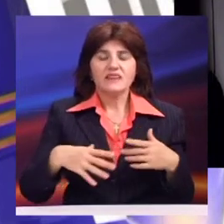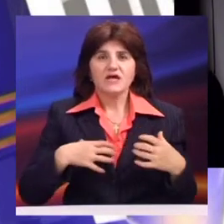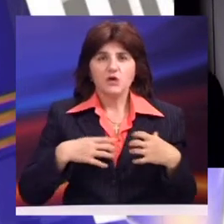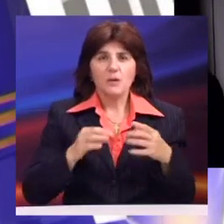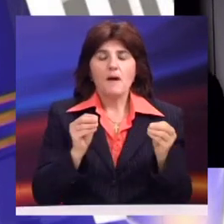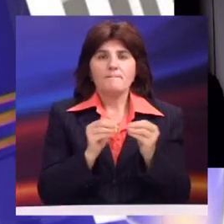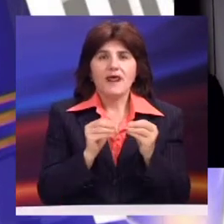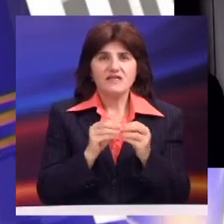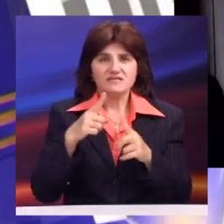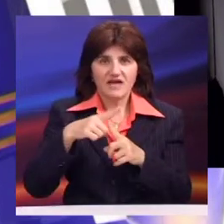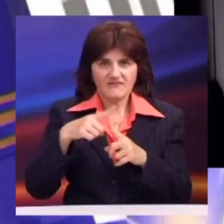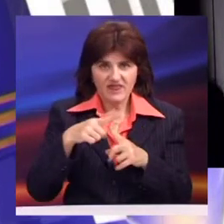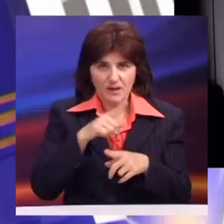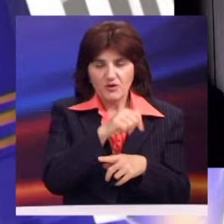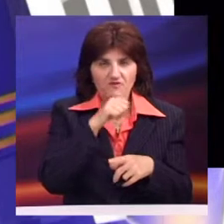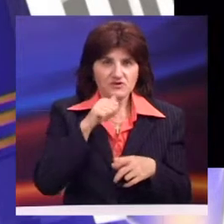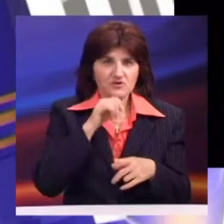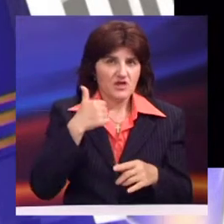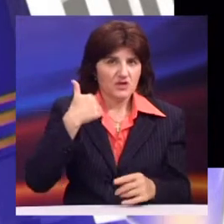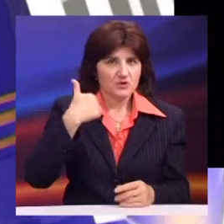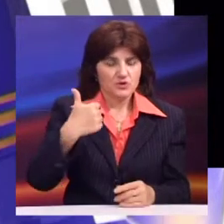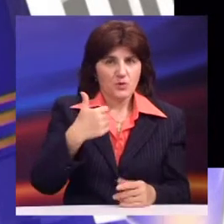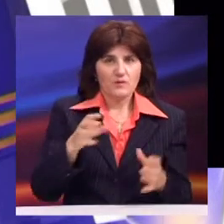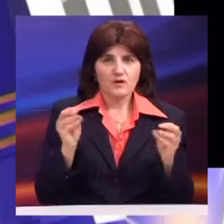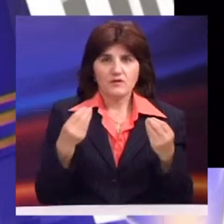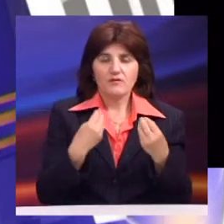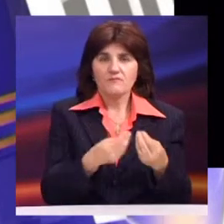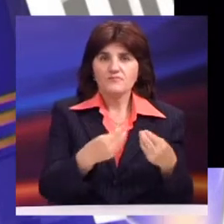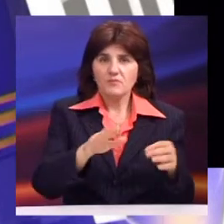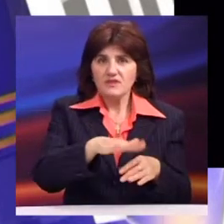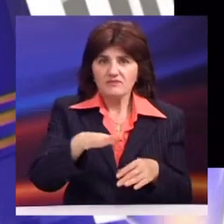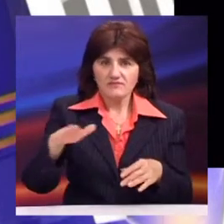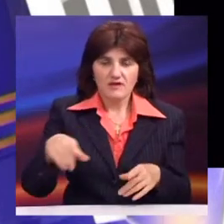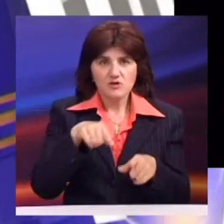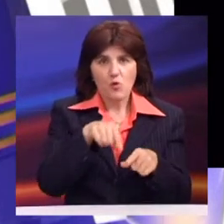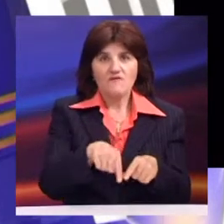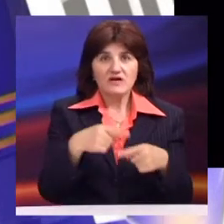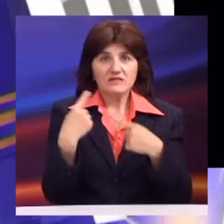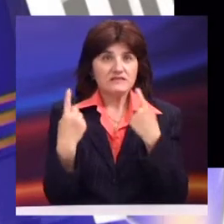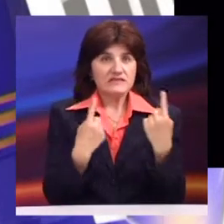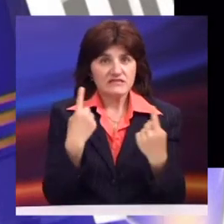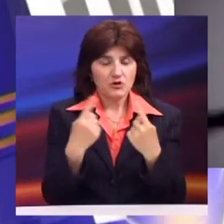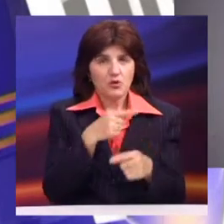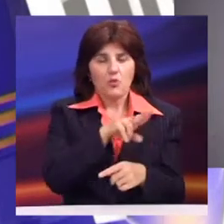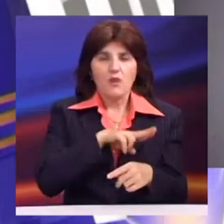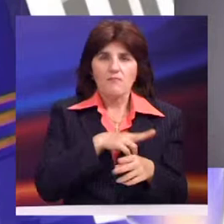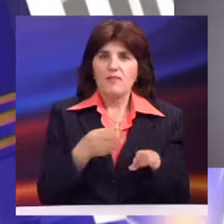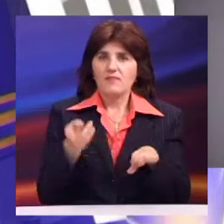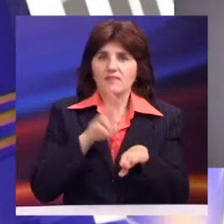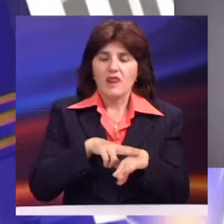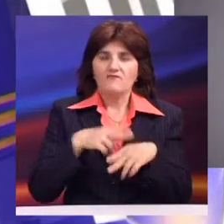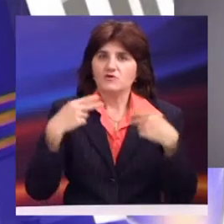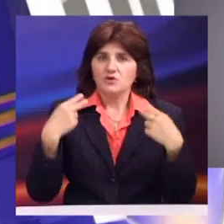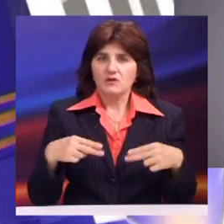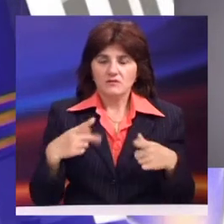dečijeg pozorišta Branislav Trivković, inače mentor ovoj sjajnoj i talentovanoj deci, kaže da u ovakvim situacijama on ima najveću